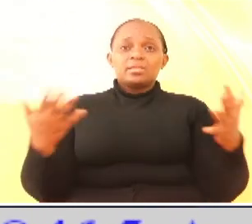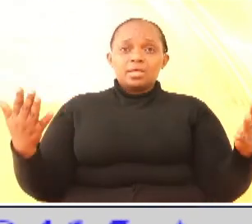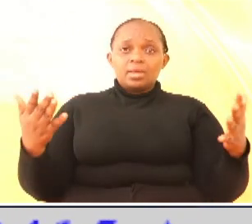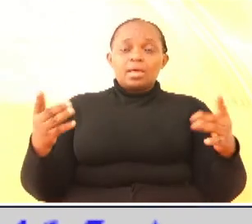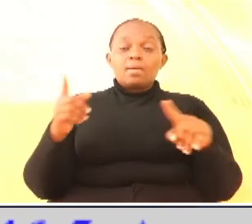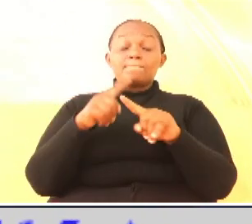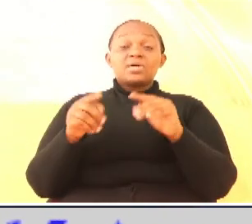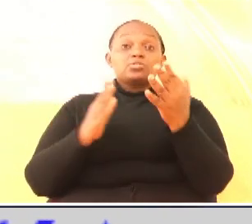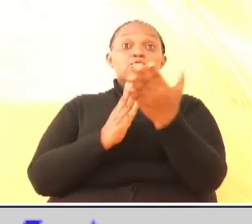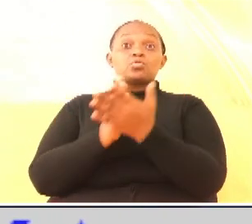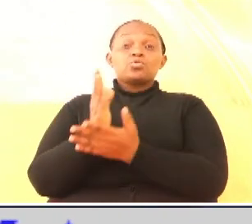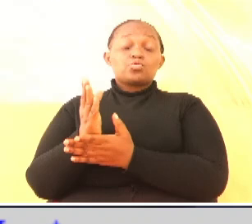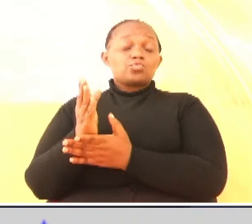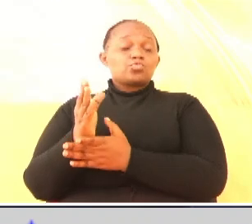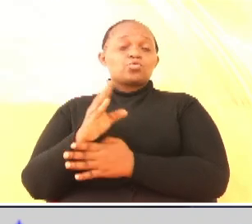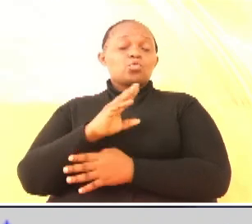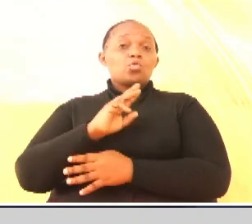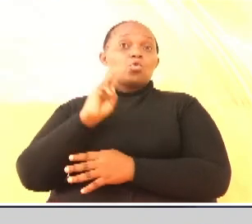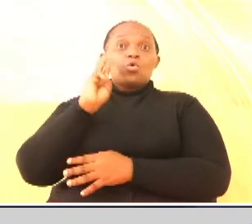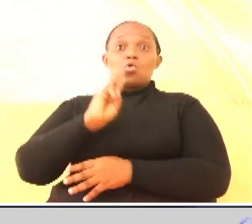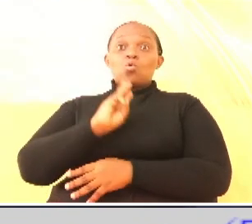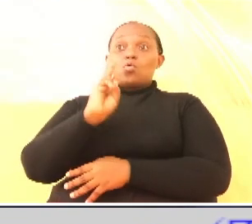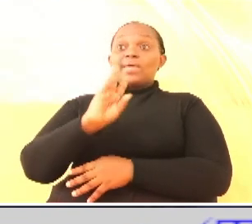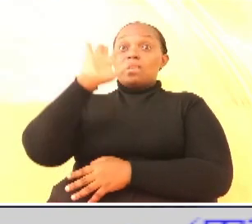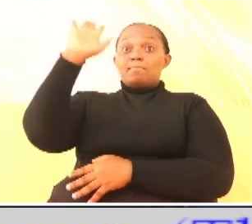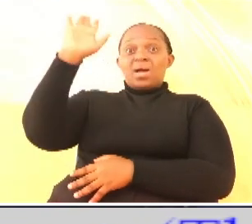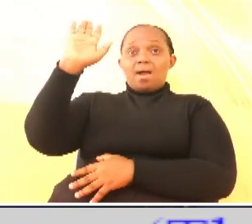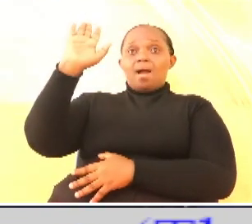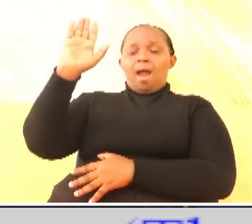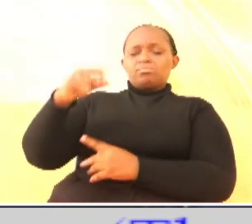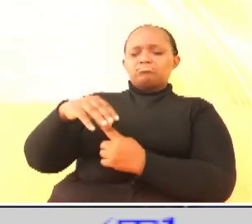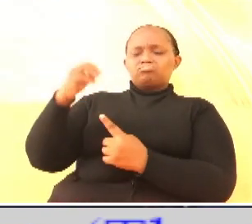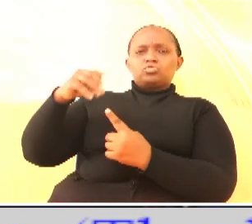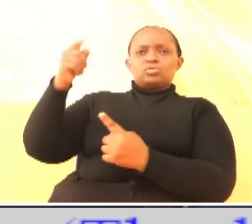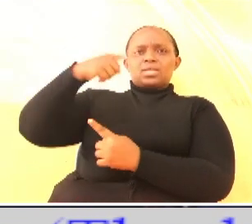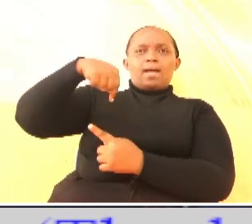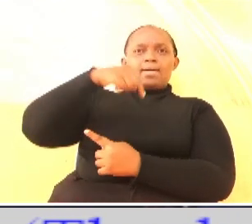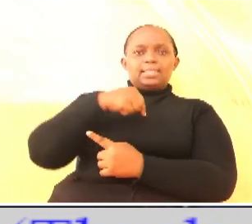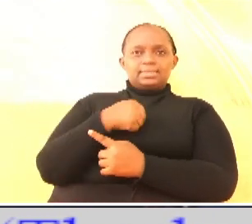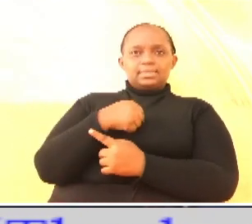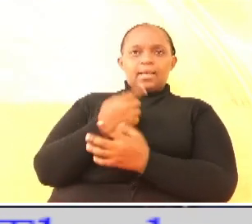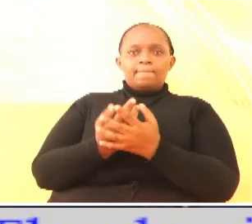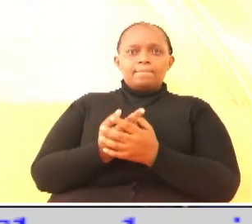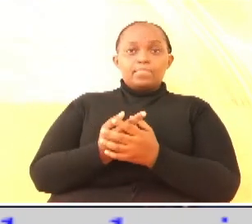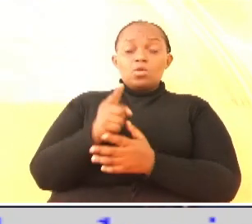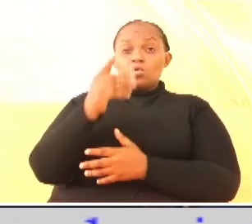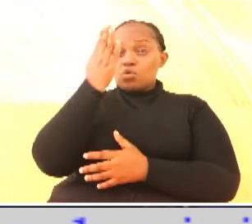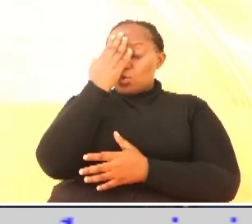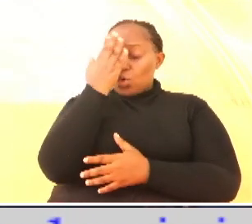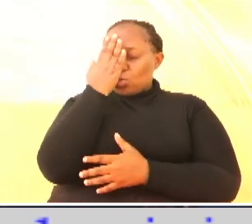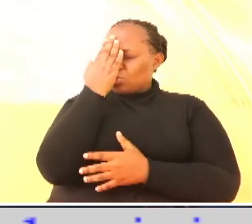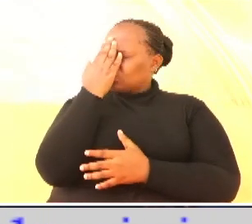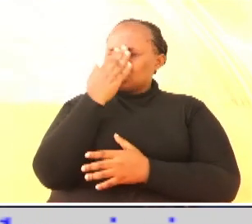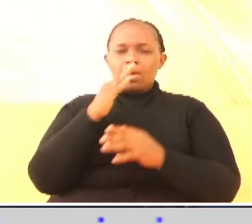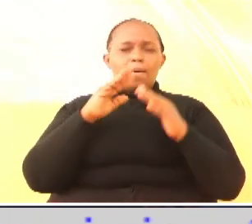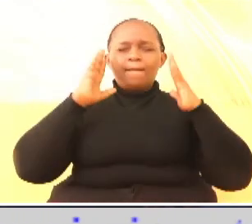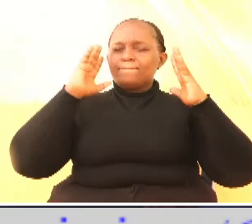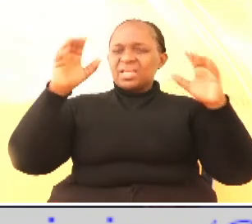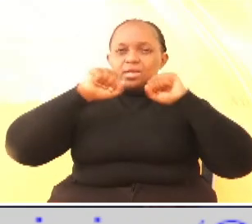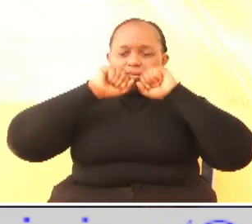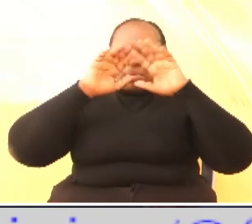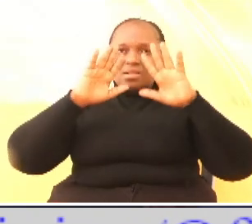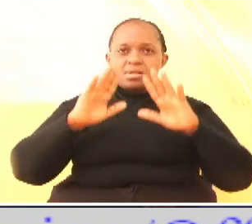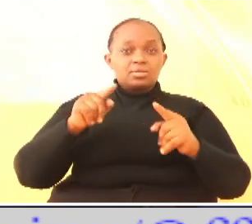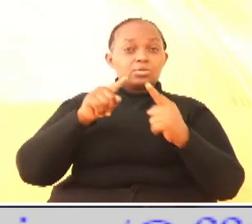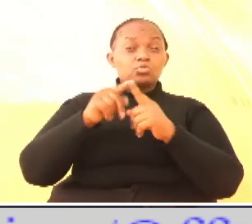mapenzi yake akachagua kufanya kazi pamoja nasi. Je, wajua ni baraka kufanya kazi katika ufalme